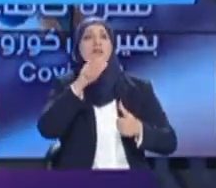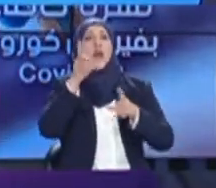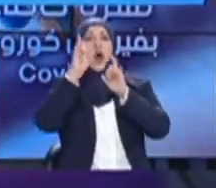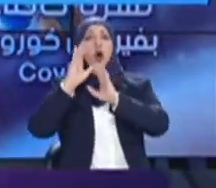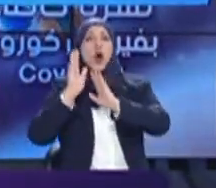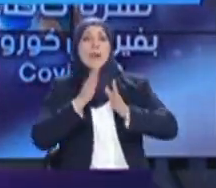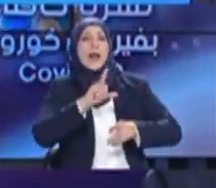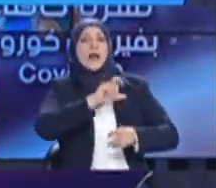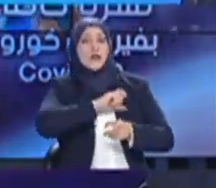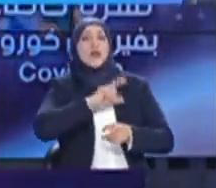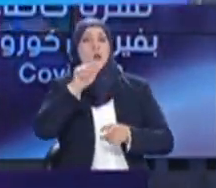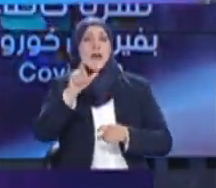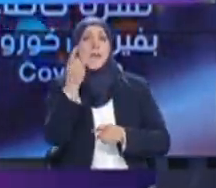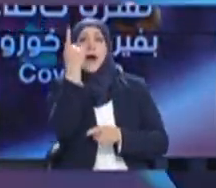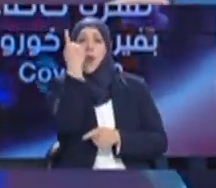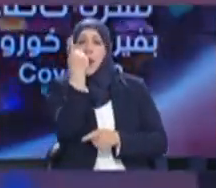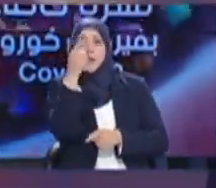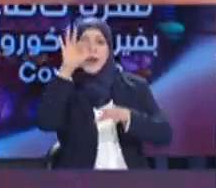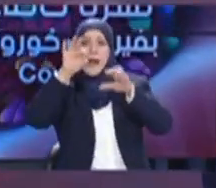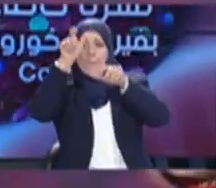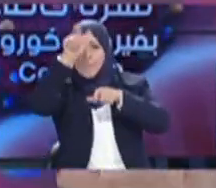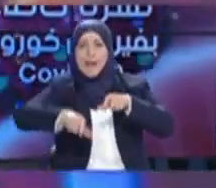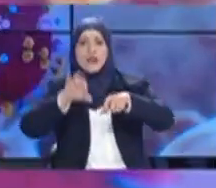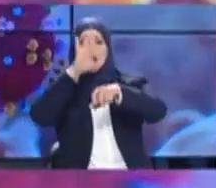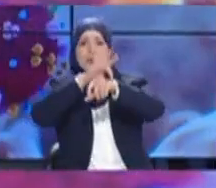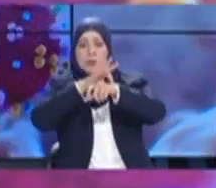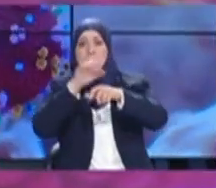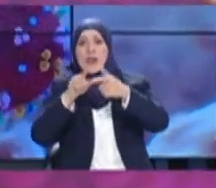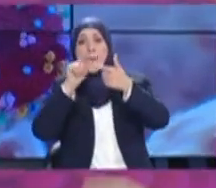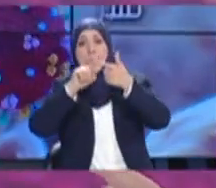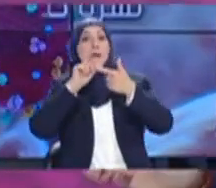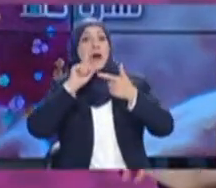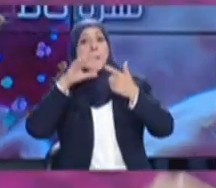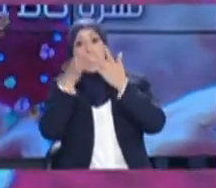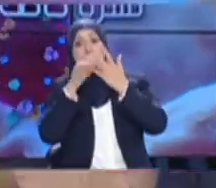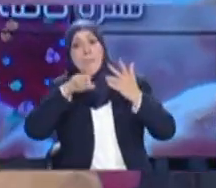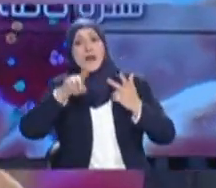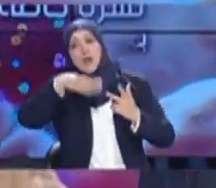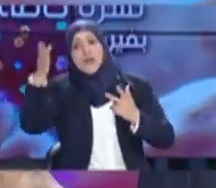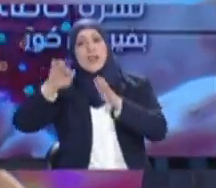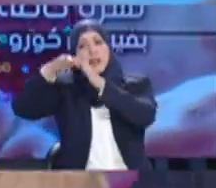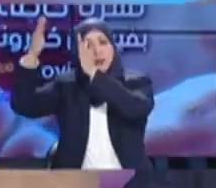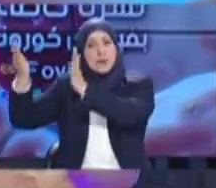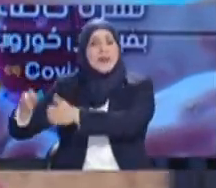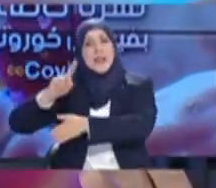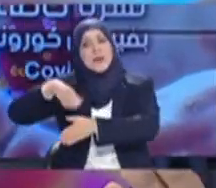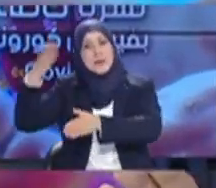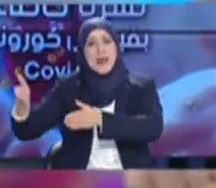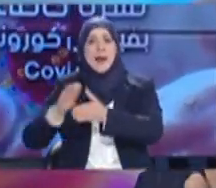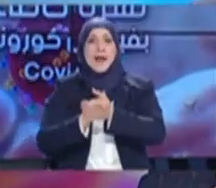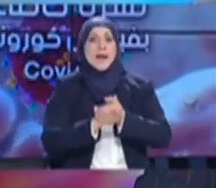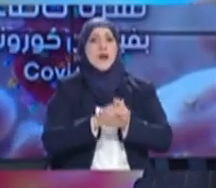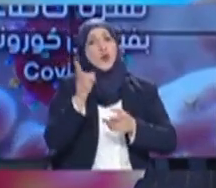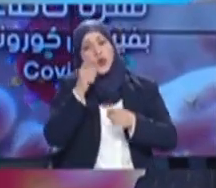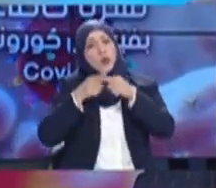برك المريض نتاع مرته قاعده مرته في القسم الاخر نتاع الامراض الجنوبيه وماهيش حالتها مستقره ماهيش